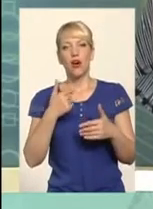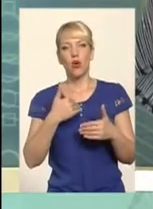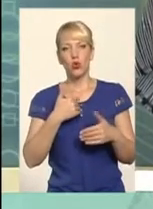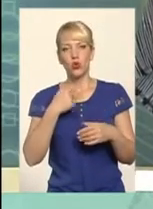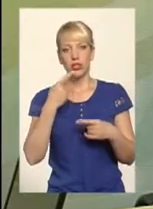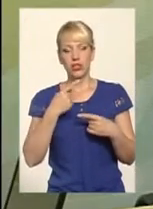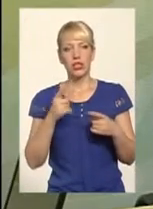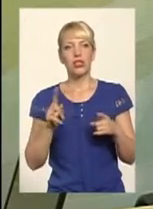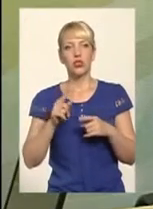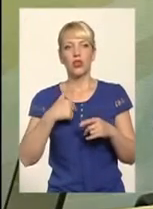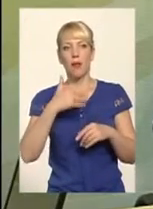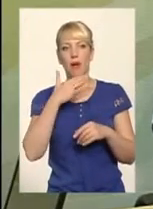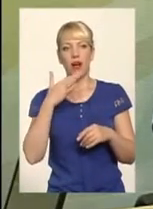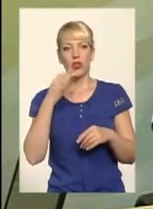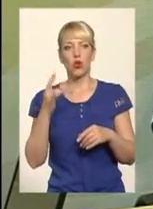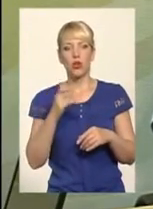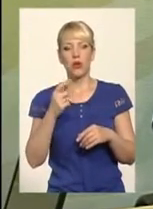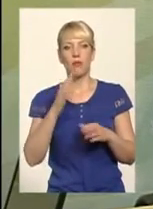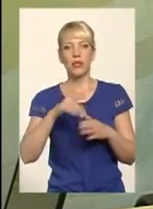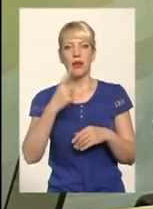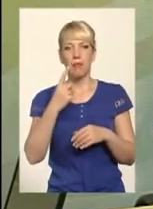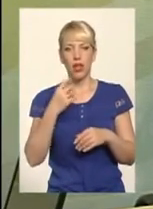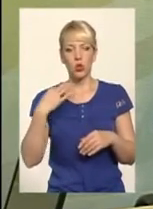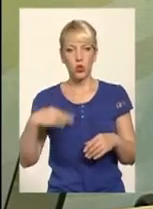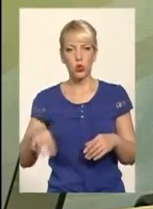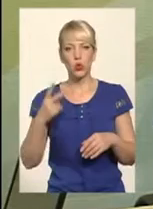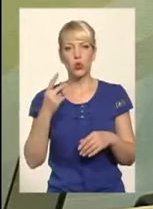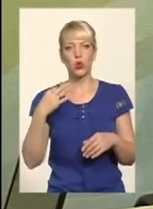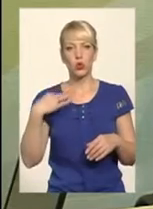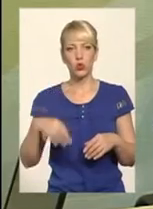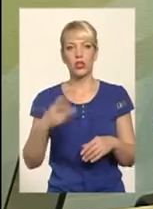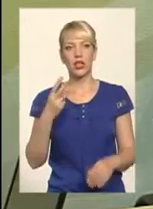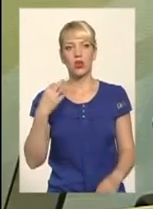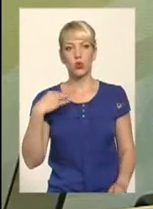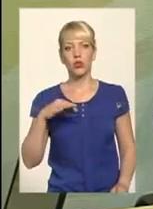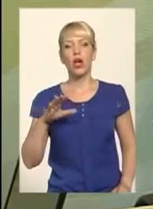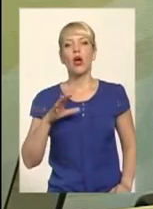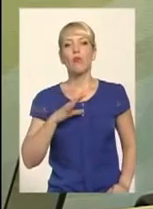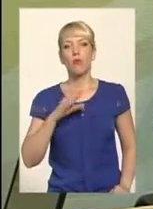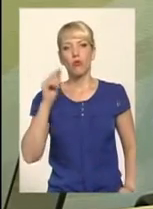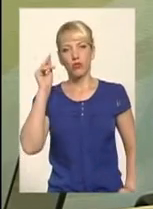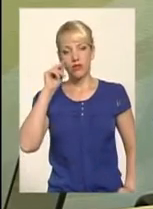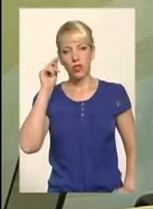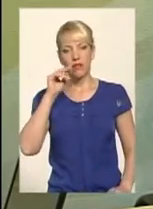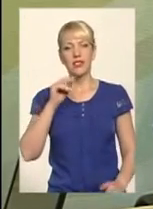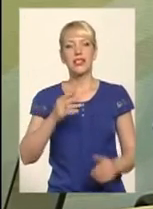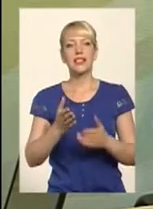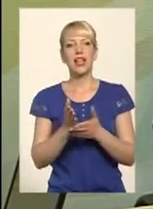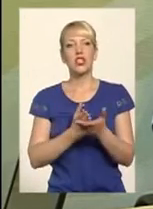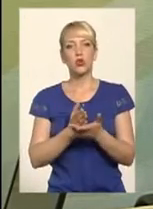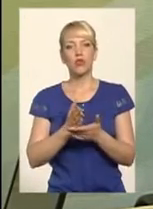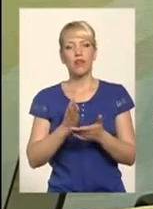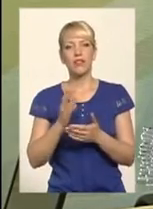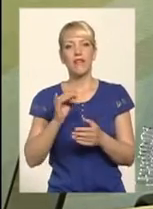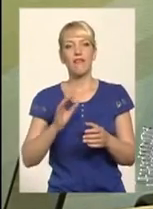багаторазово після першого, другого, третього курсу проходив стажування фермерів. Тобто це були 3 місяці такі от інтенсивної, можна сказати,